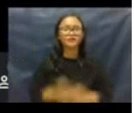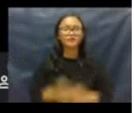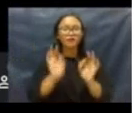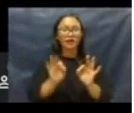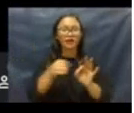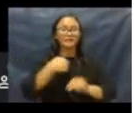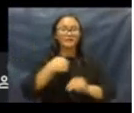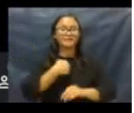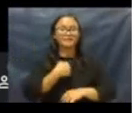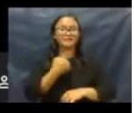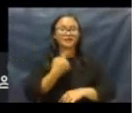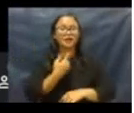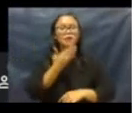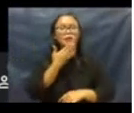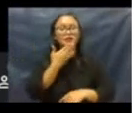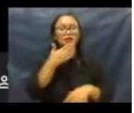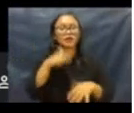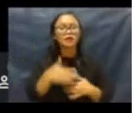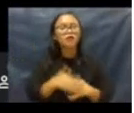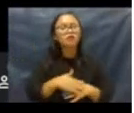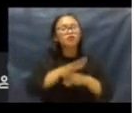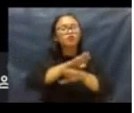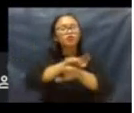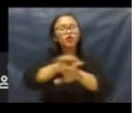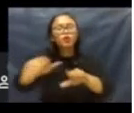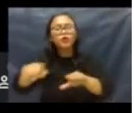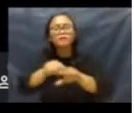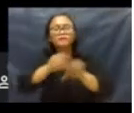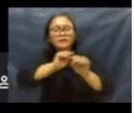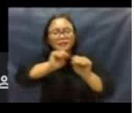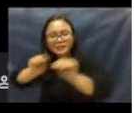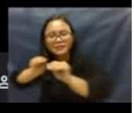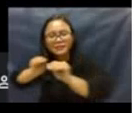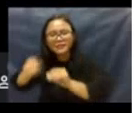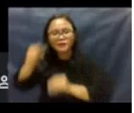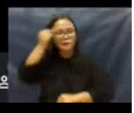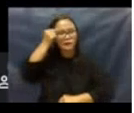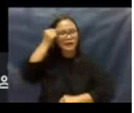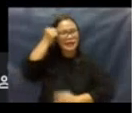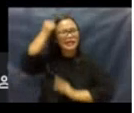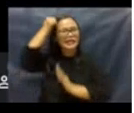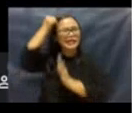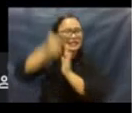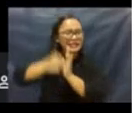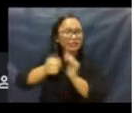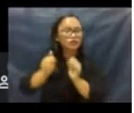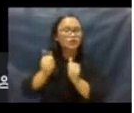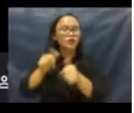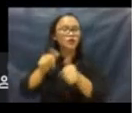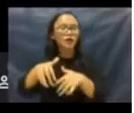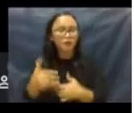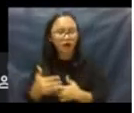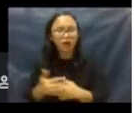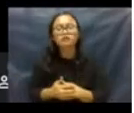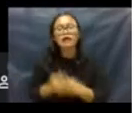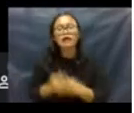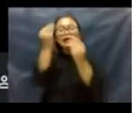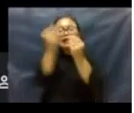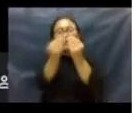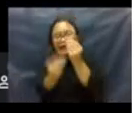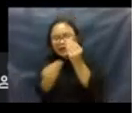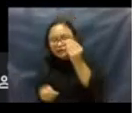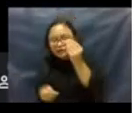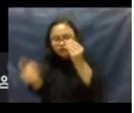ingin membiasakan murid berpikir kritis, karena tentunya kita ingin membangun generasi yang mampu berpikir dengan